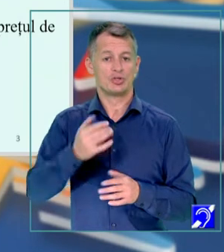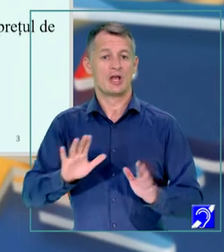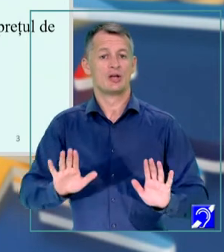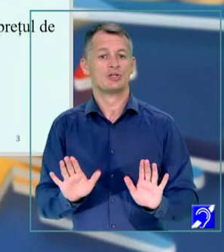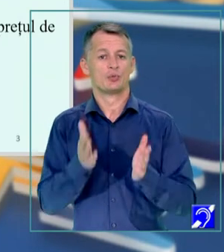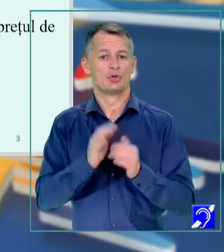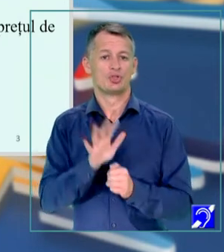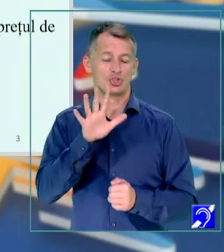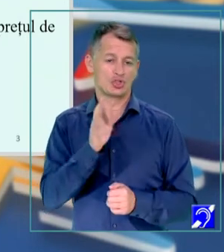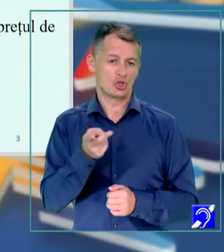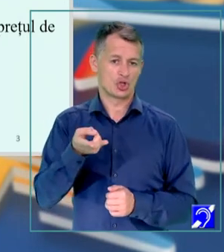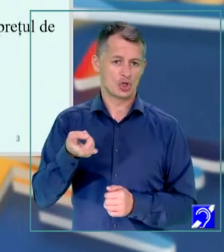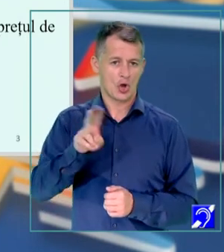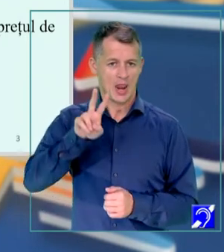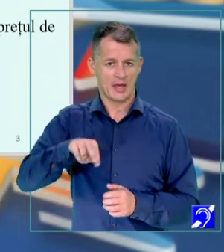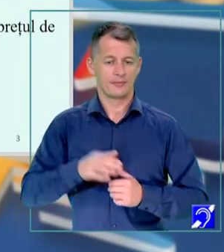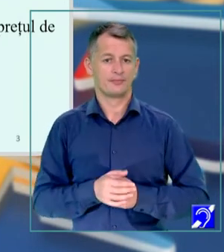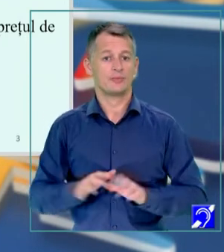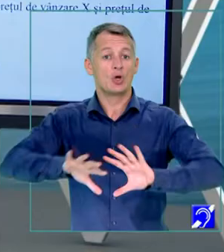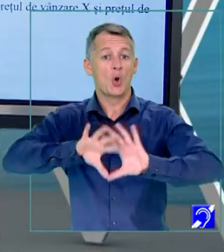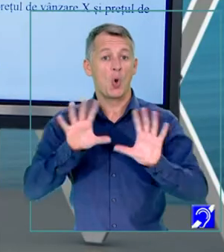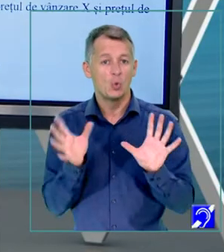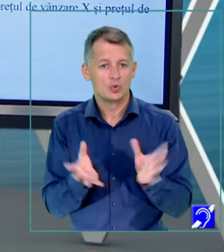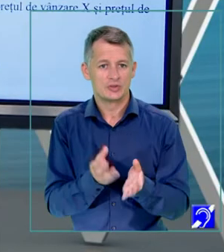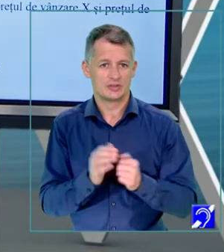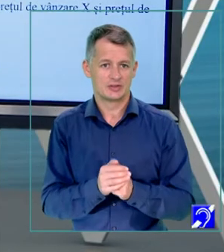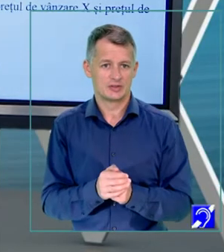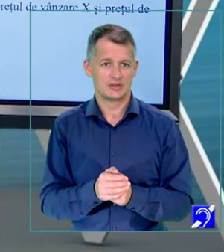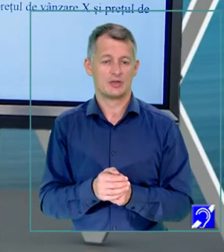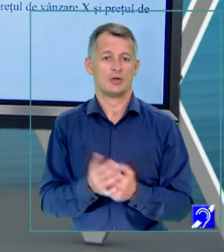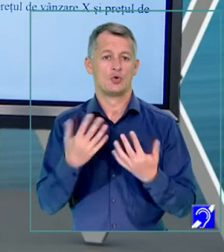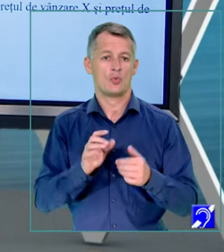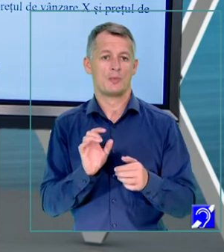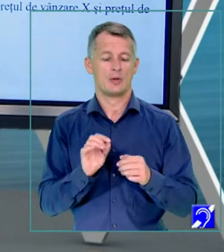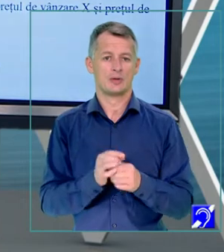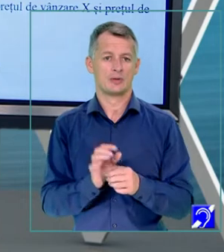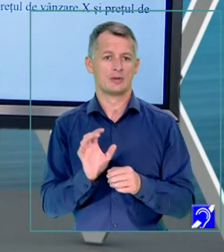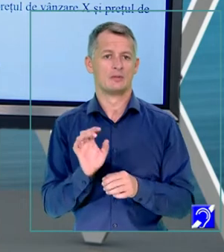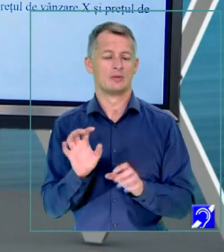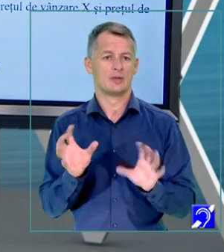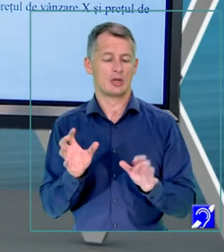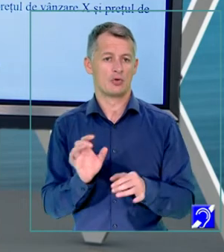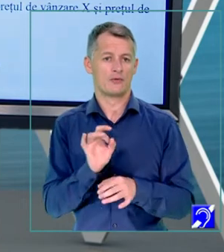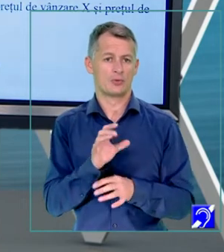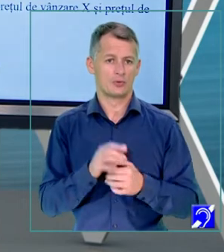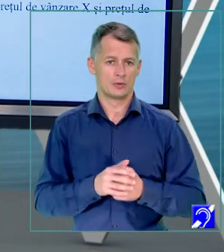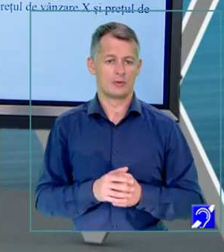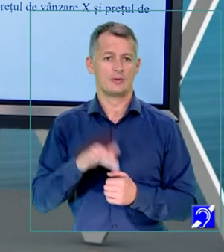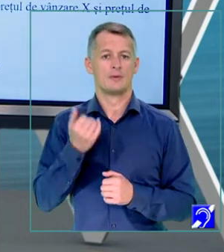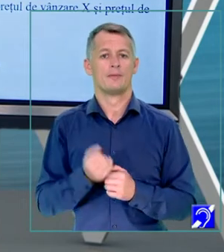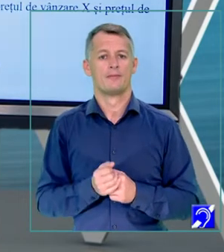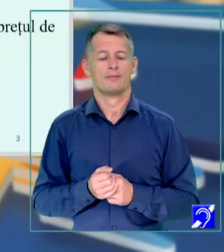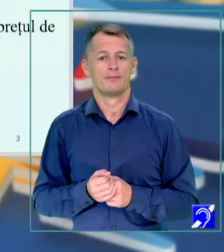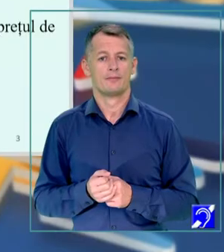stabilit de 5 dolari Deci in concluzie numărul de aur vândute va fi 4.000 minus 400 de mulți cu